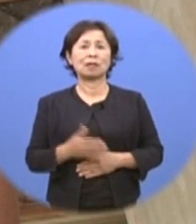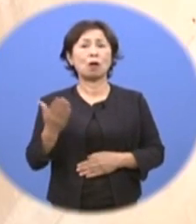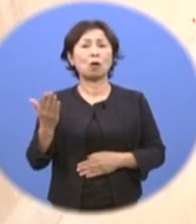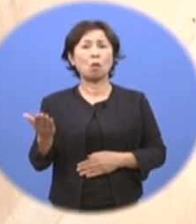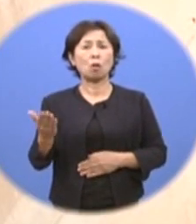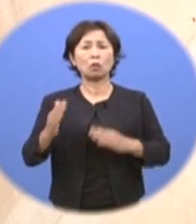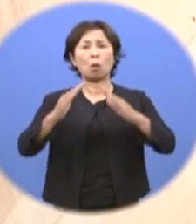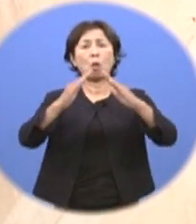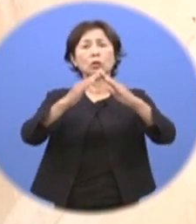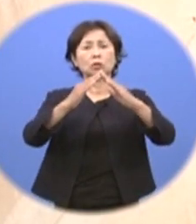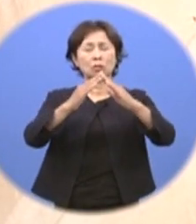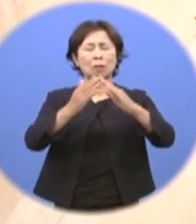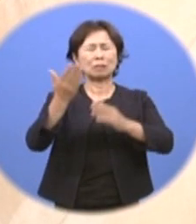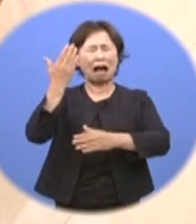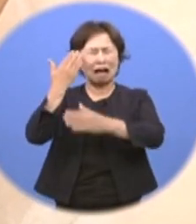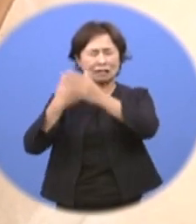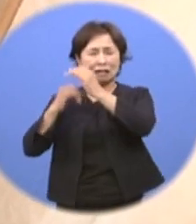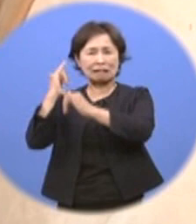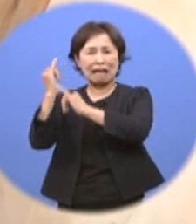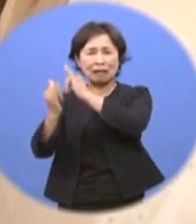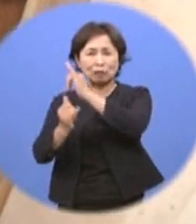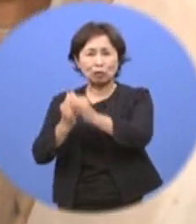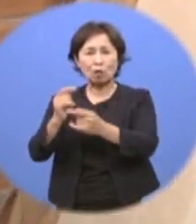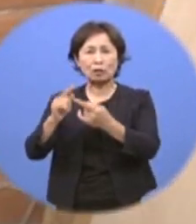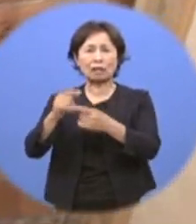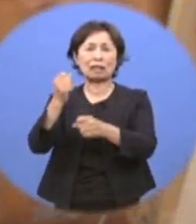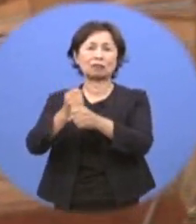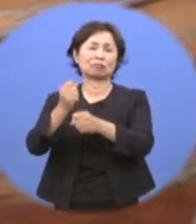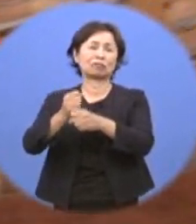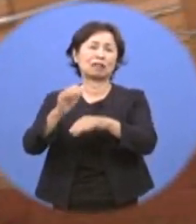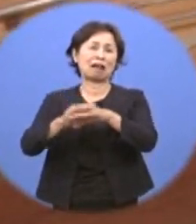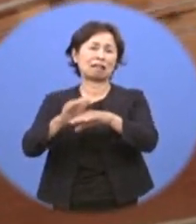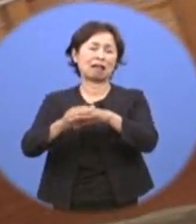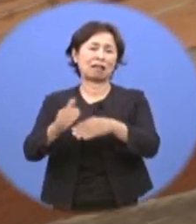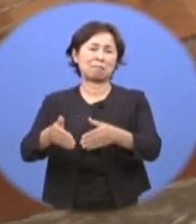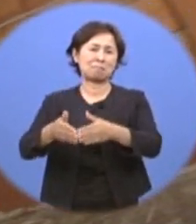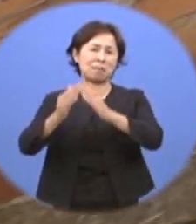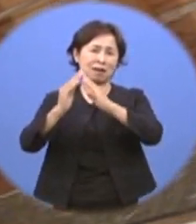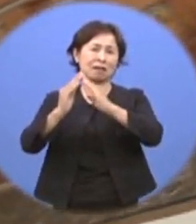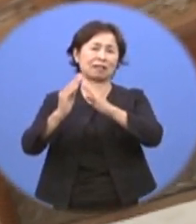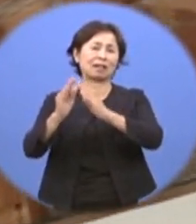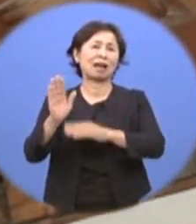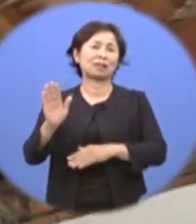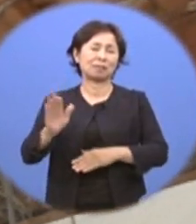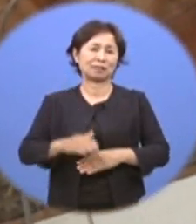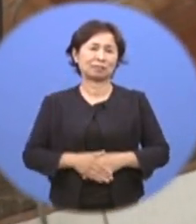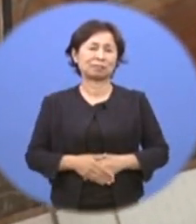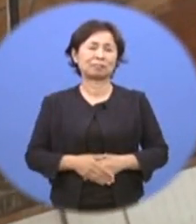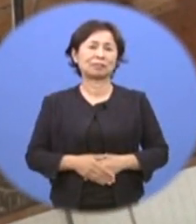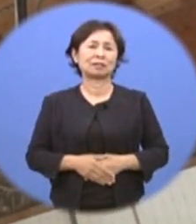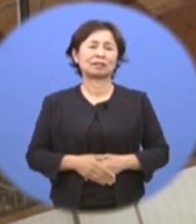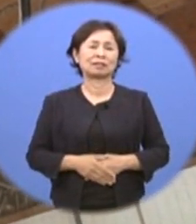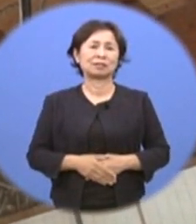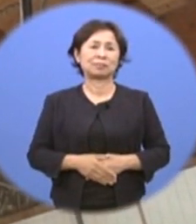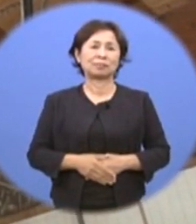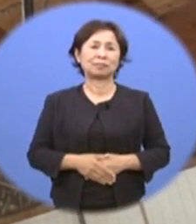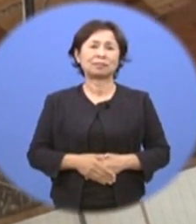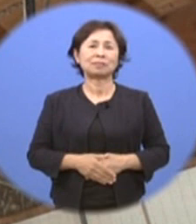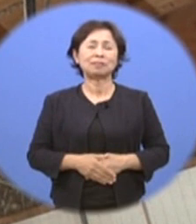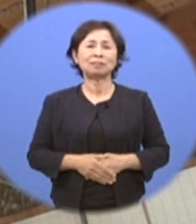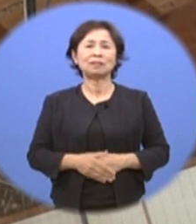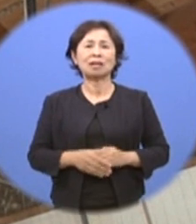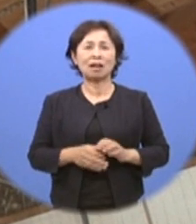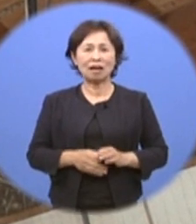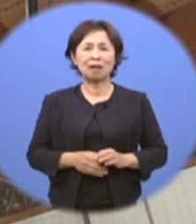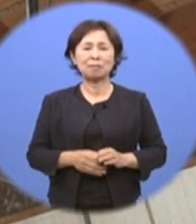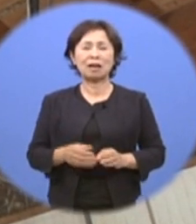はですね、伝統工法といって昔ながらの工法で建てられていますので、先ほどから地震に強